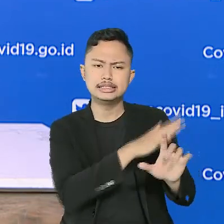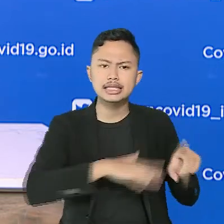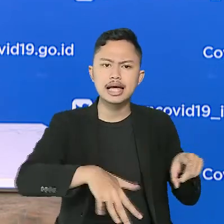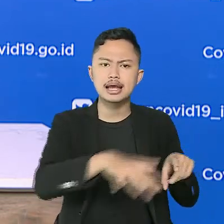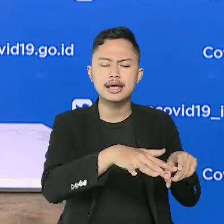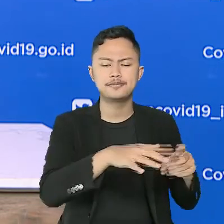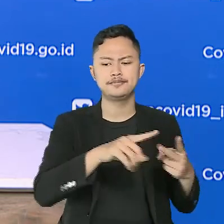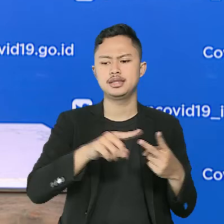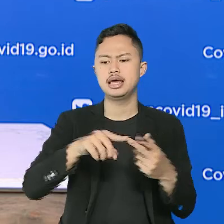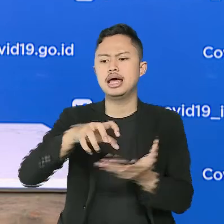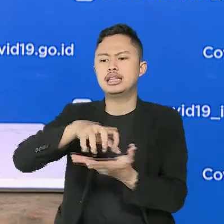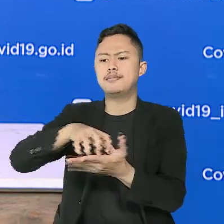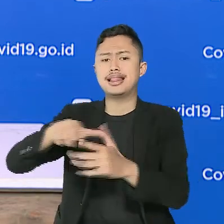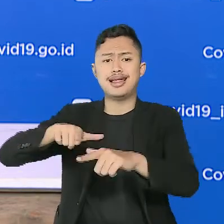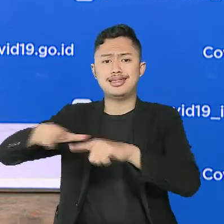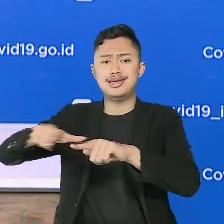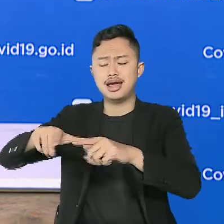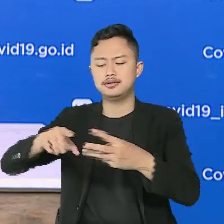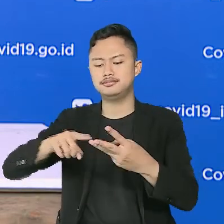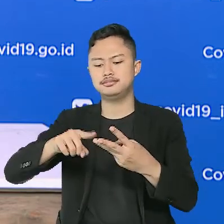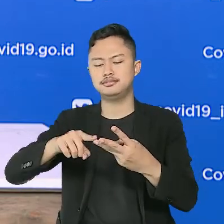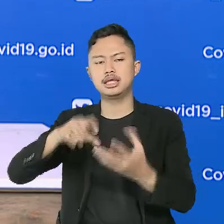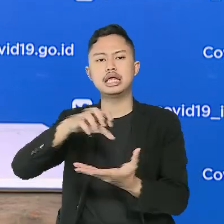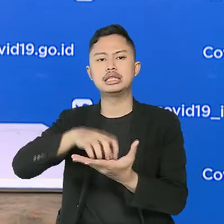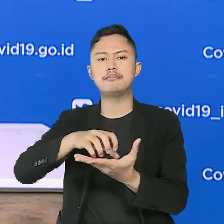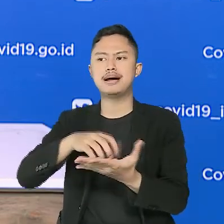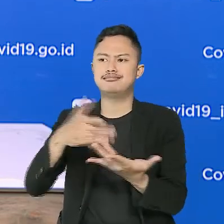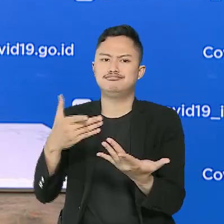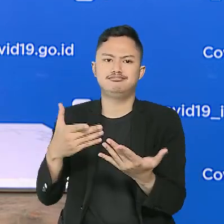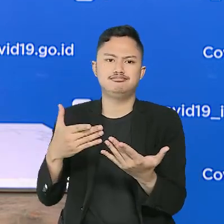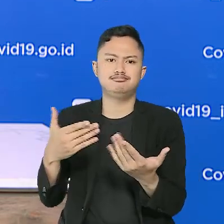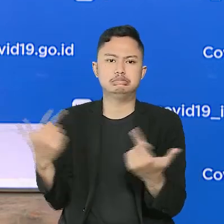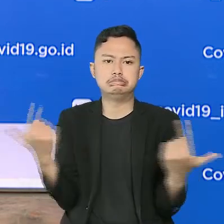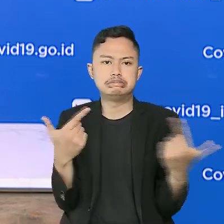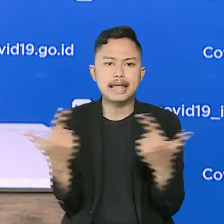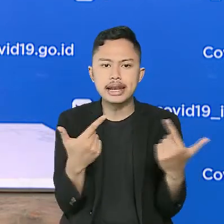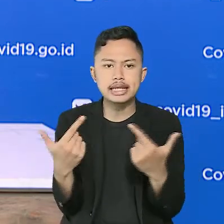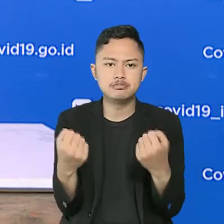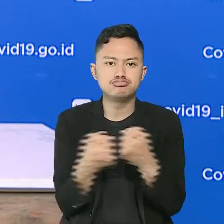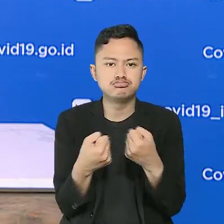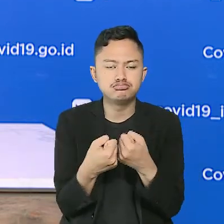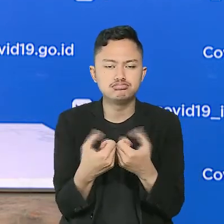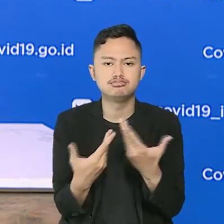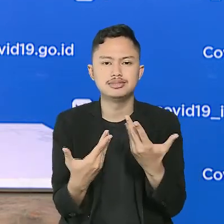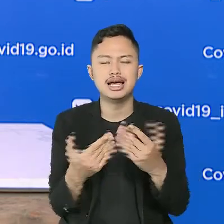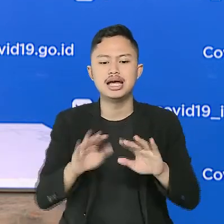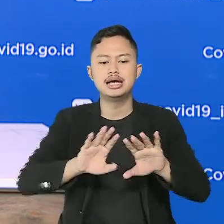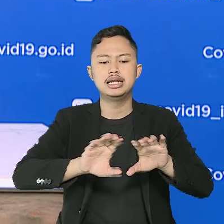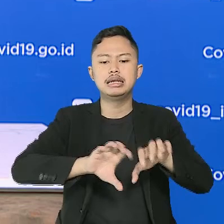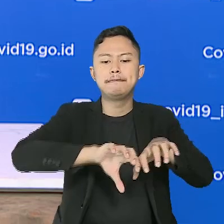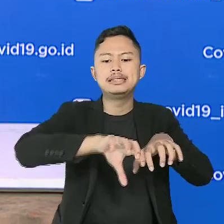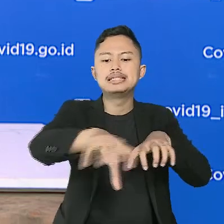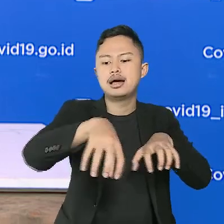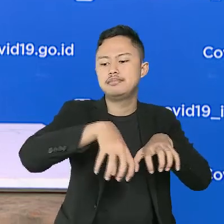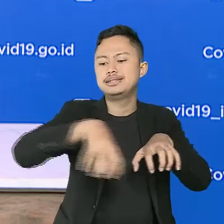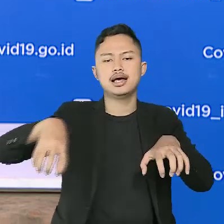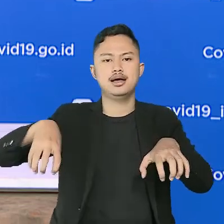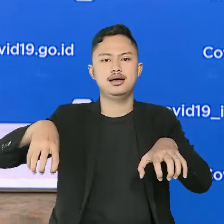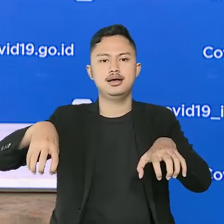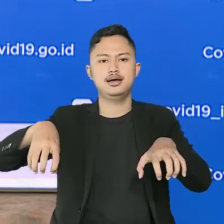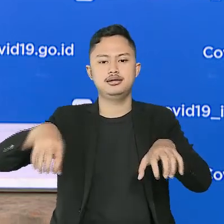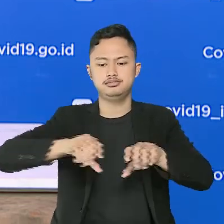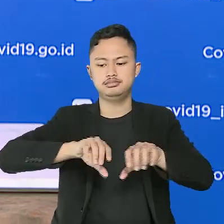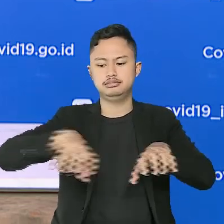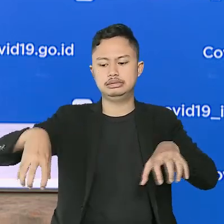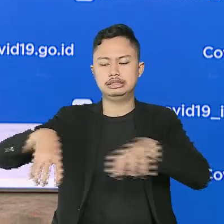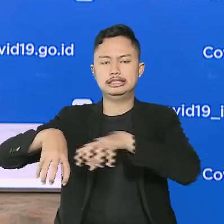pelatihan, dan tempat pertandingan. Sistem bubble dipilih untuk menghindari risiko penularan yang terjadi. Selain